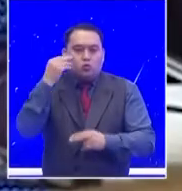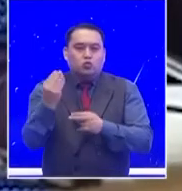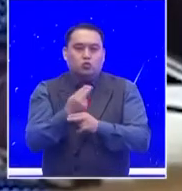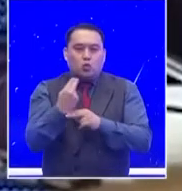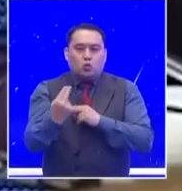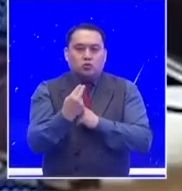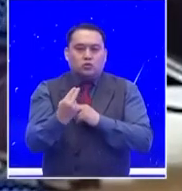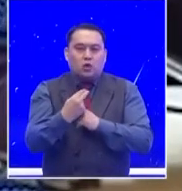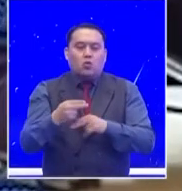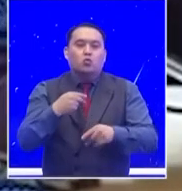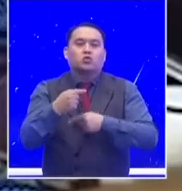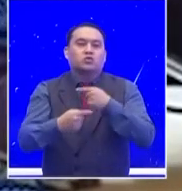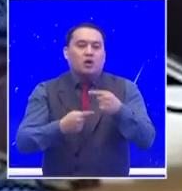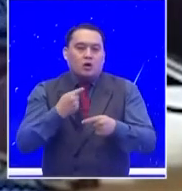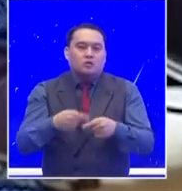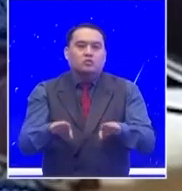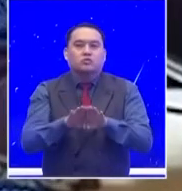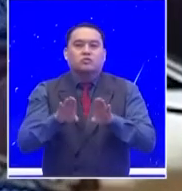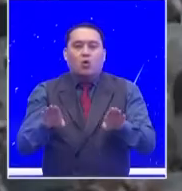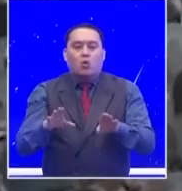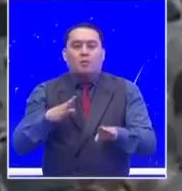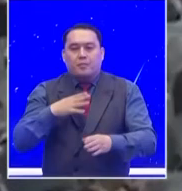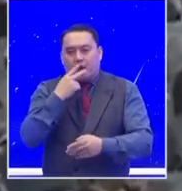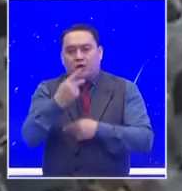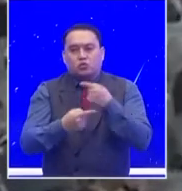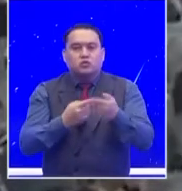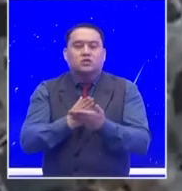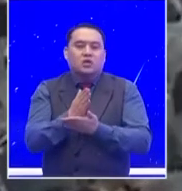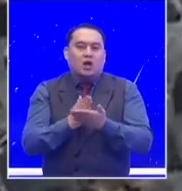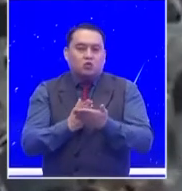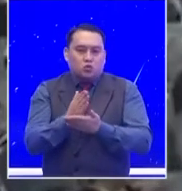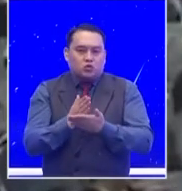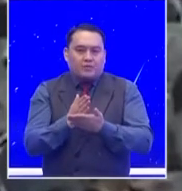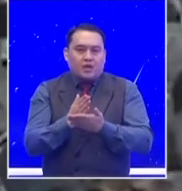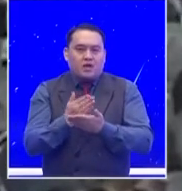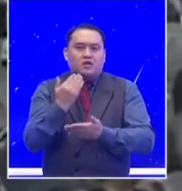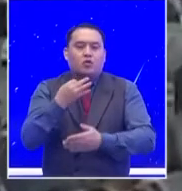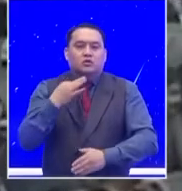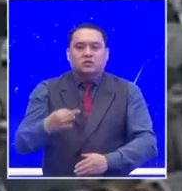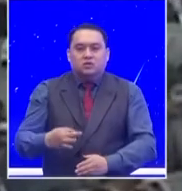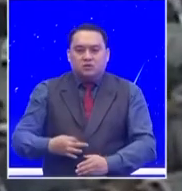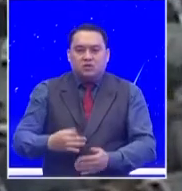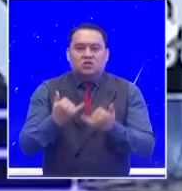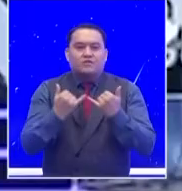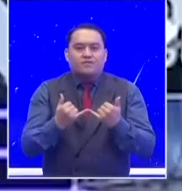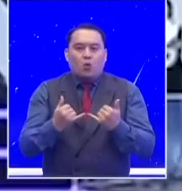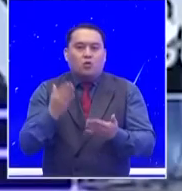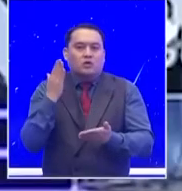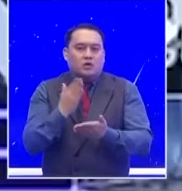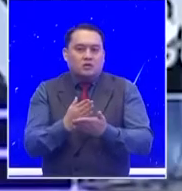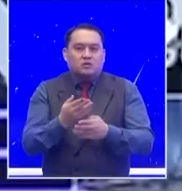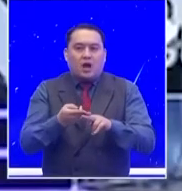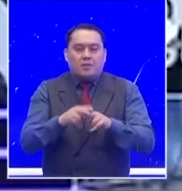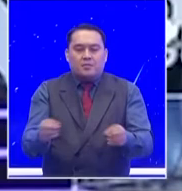это успех его учеников, что, как ничто другое, отражает заслуги Айтахана Булгакова. Его сын Жандарбек сегодня является